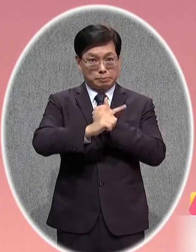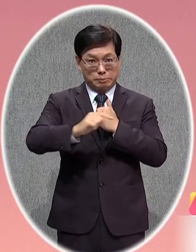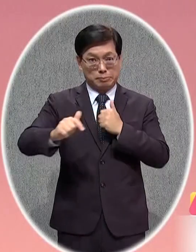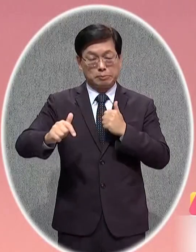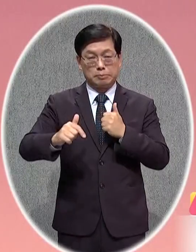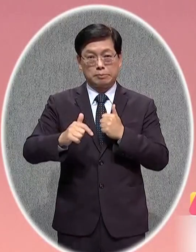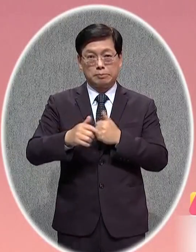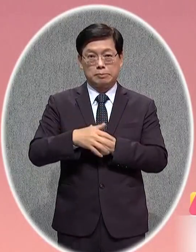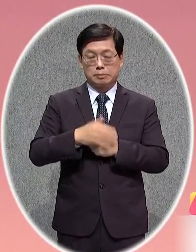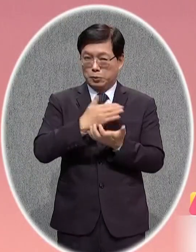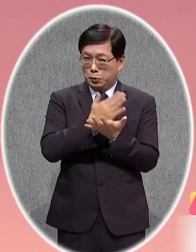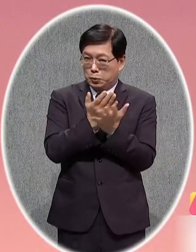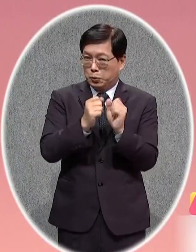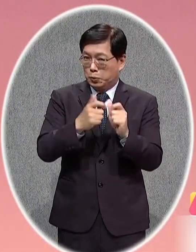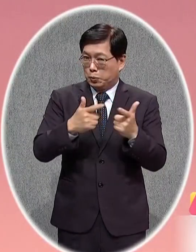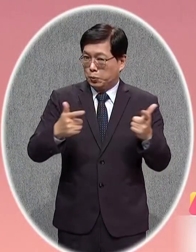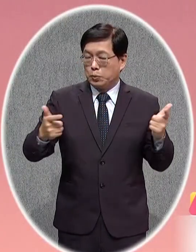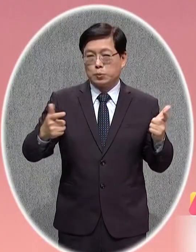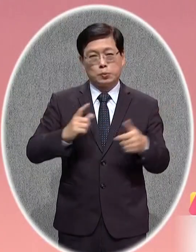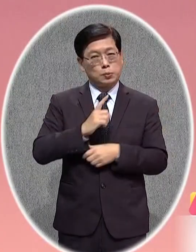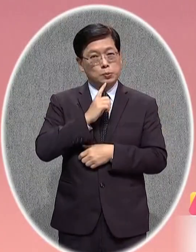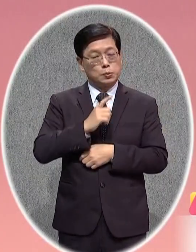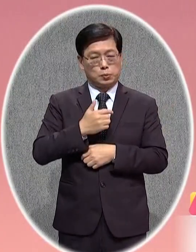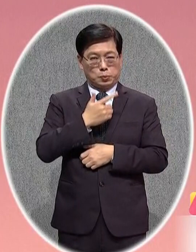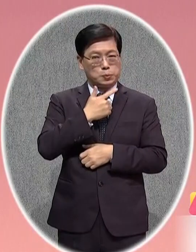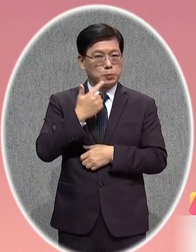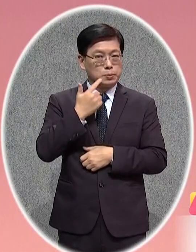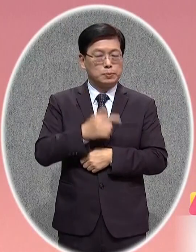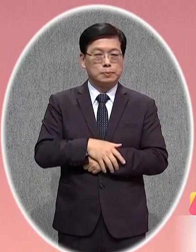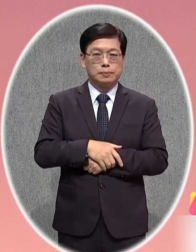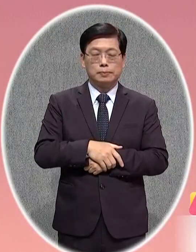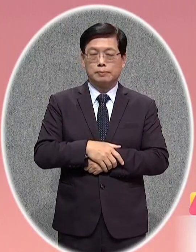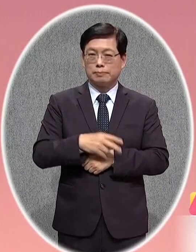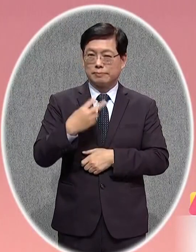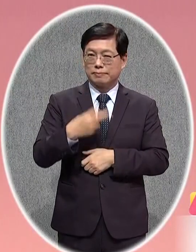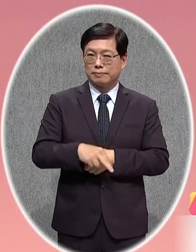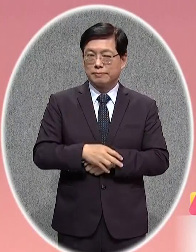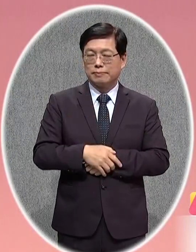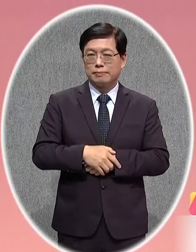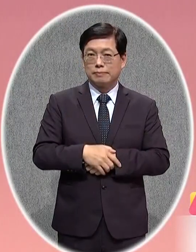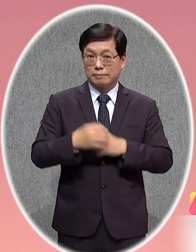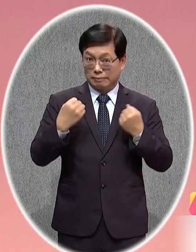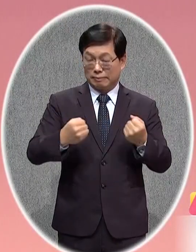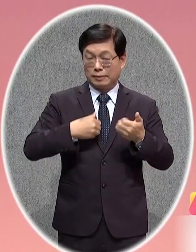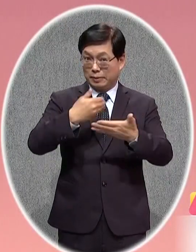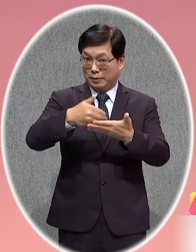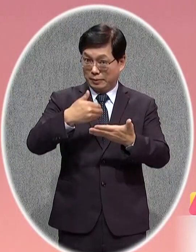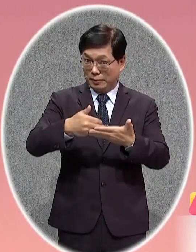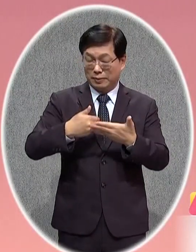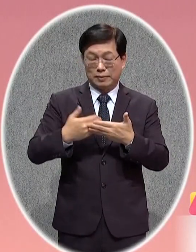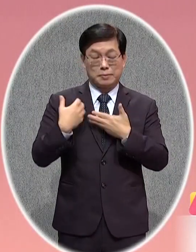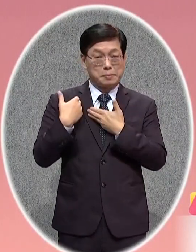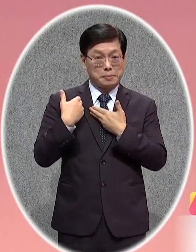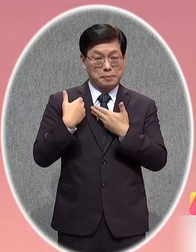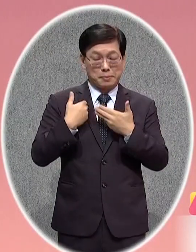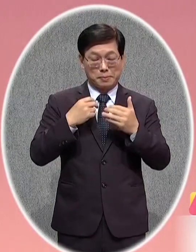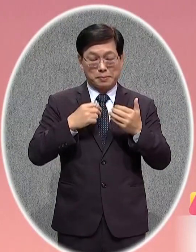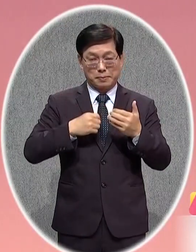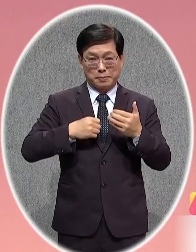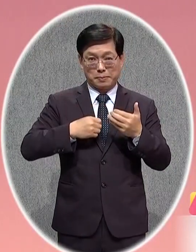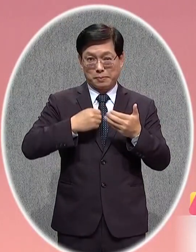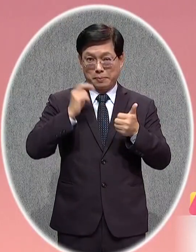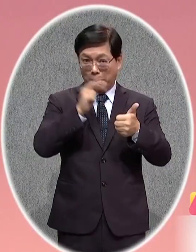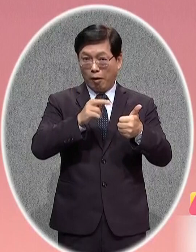的多样，生物的美丽，同时也借由绘画的方式，我们看